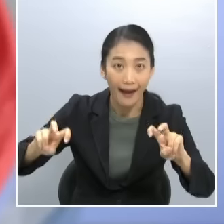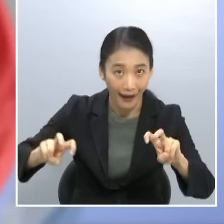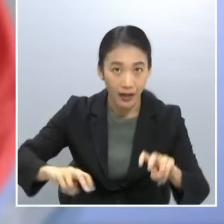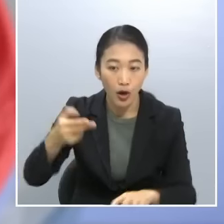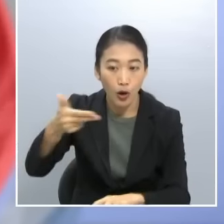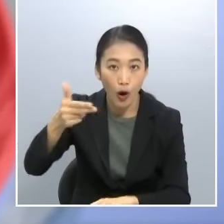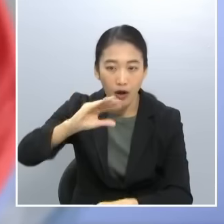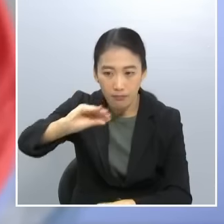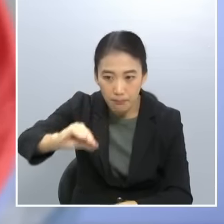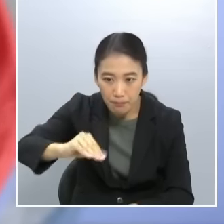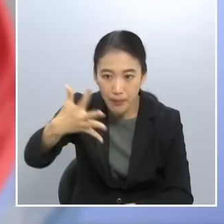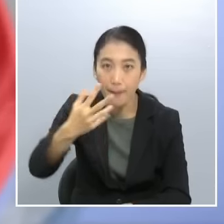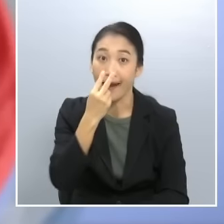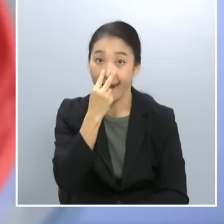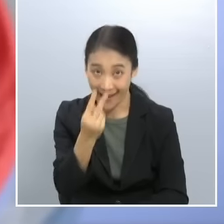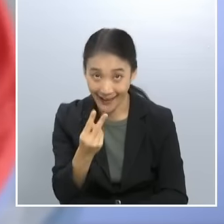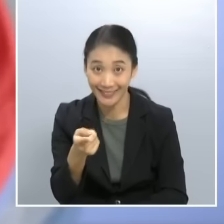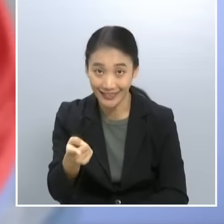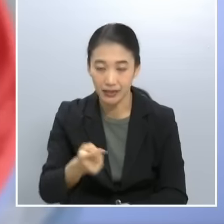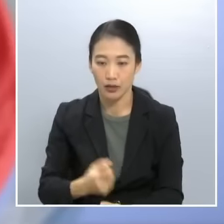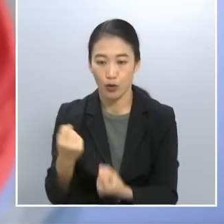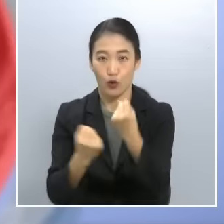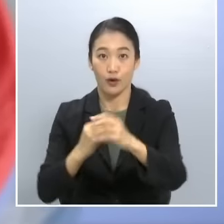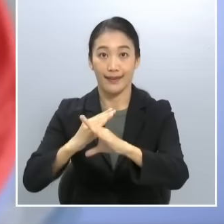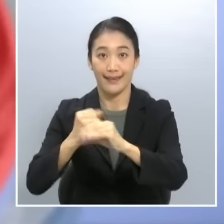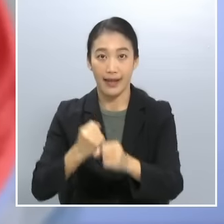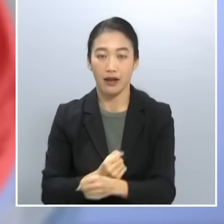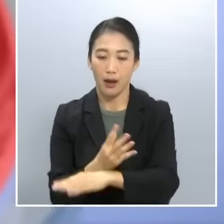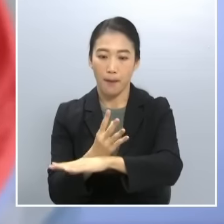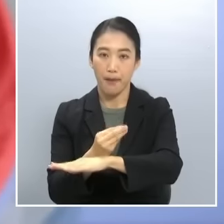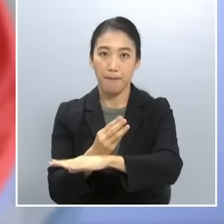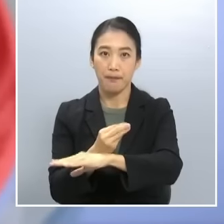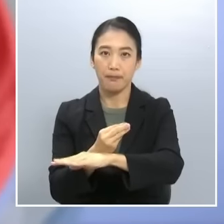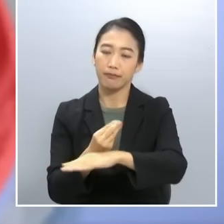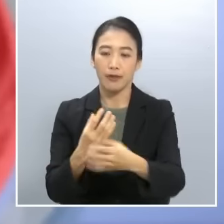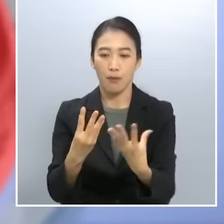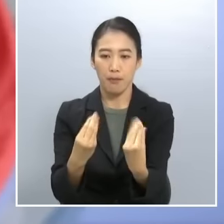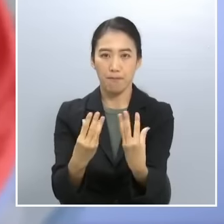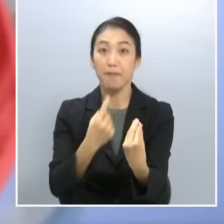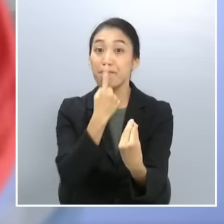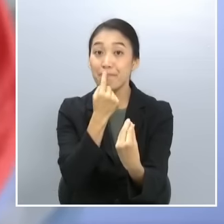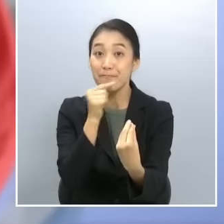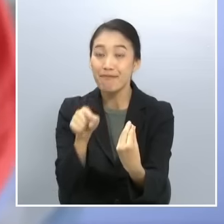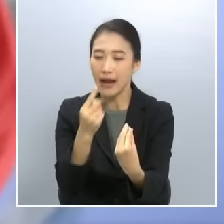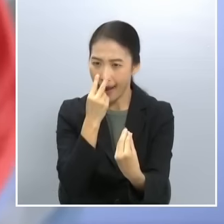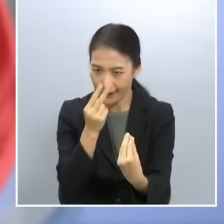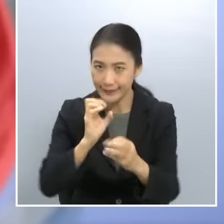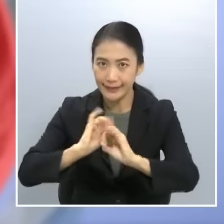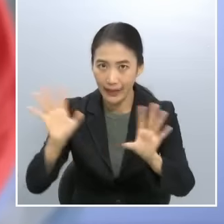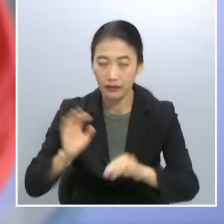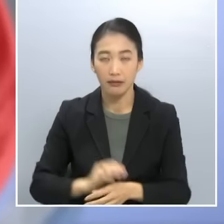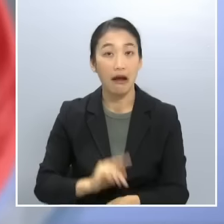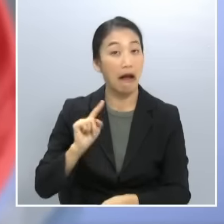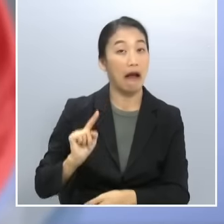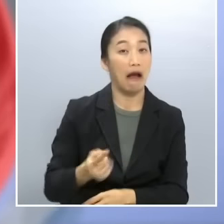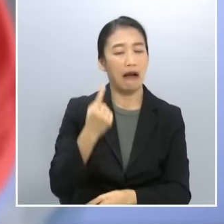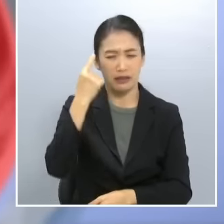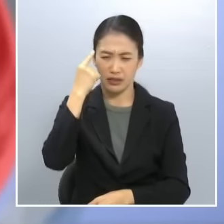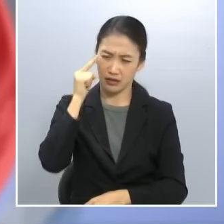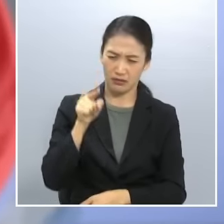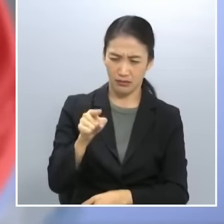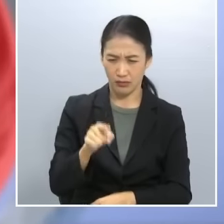มานะครับแล้วก็เปิดภาพออกมาเนี่ยมันเห็นว่าเป็นรถเก๋งสีแดงคันนึงในครั้งแรกเนี่ยทุกคนมองว่าเป็นรถ Suzuki